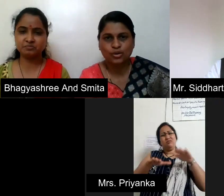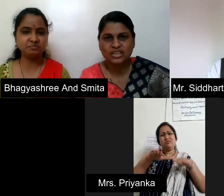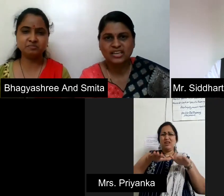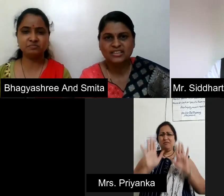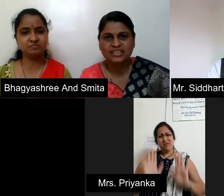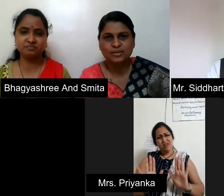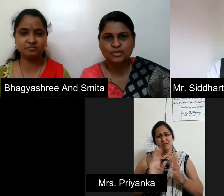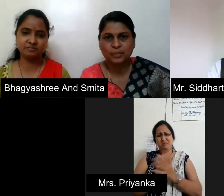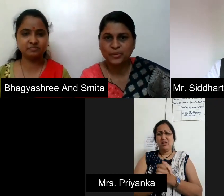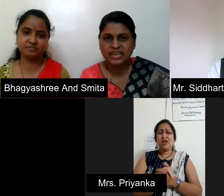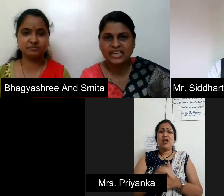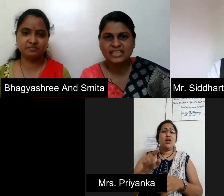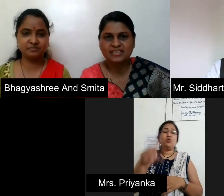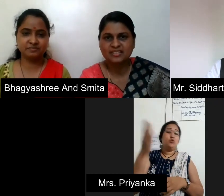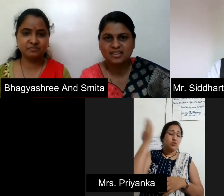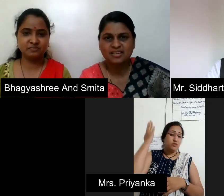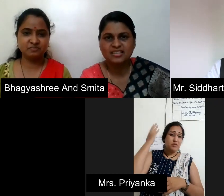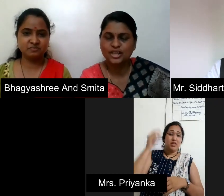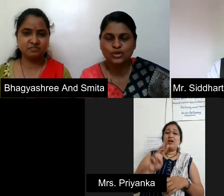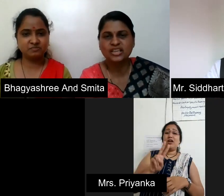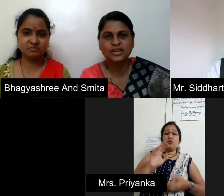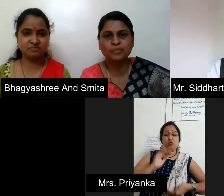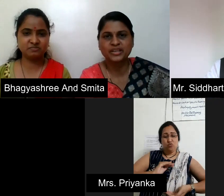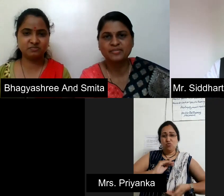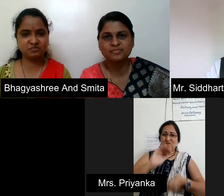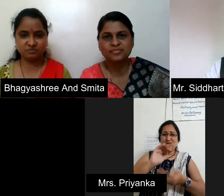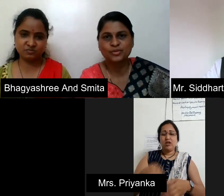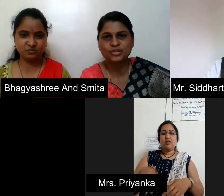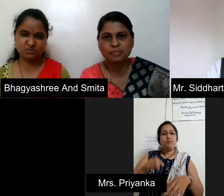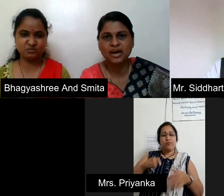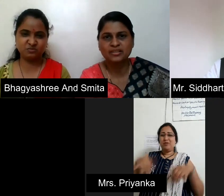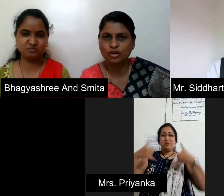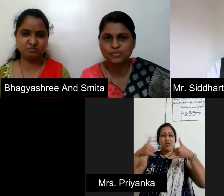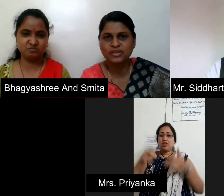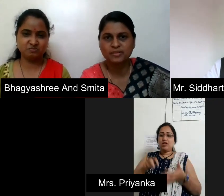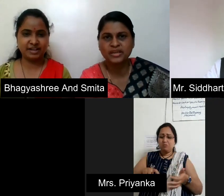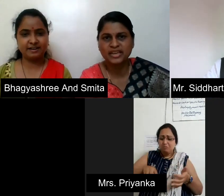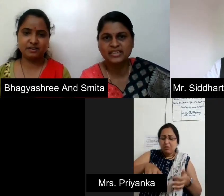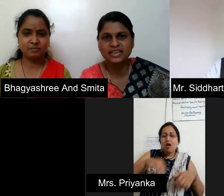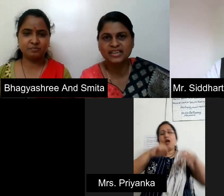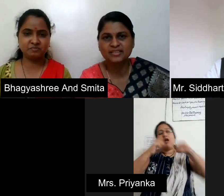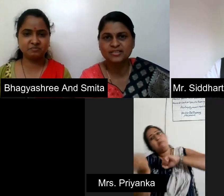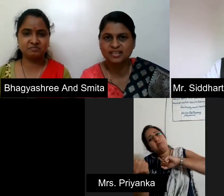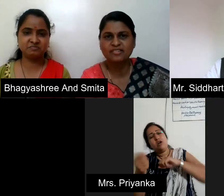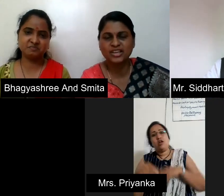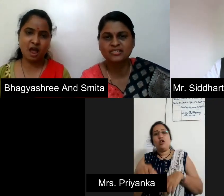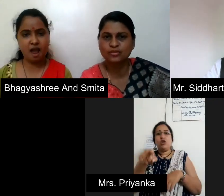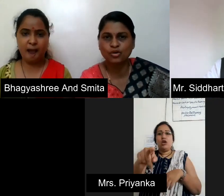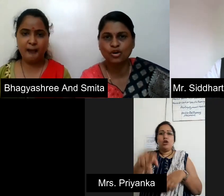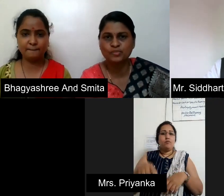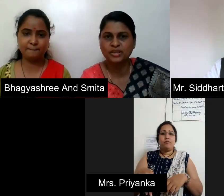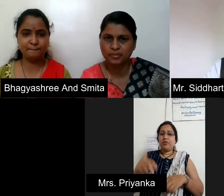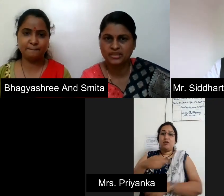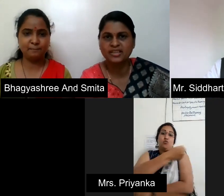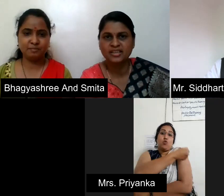भाग्यश्री जब 2 साल की थी तब उसके बर्थडे के दिन सीढ़ियों से गिर पड़ी, उसके बाद हॉस्पिटल में लेके गए। 3 वीक तक